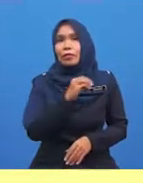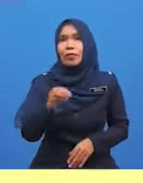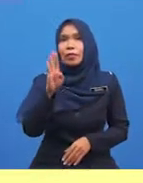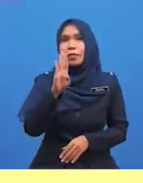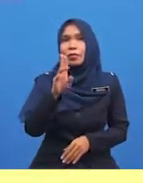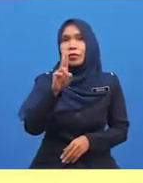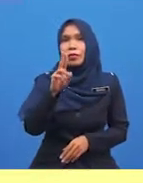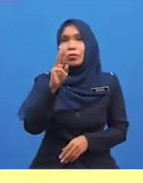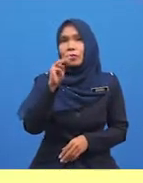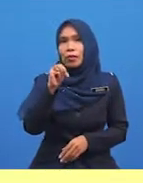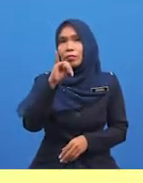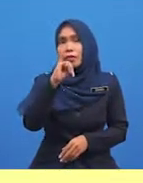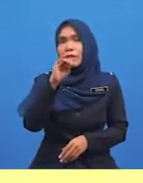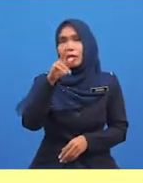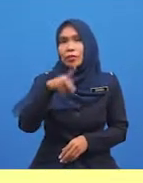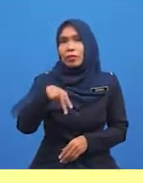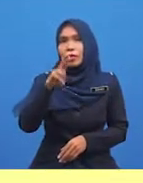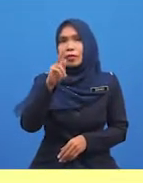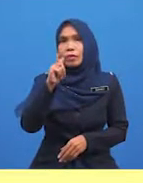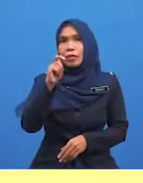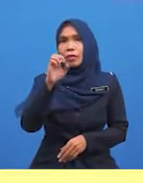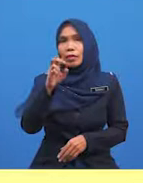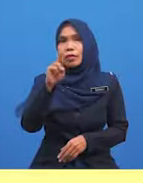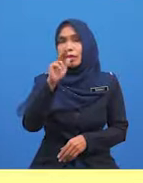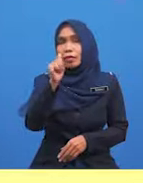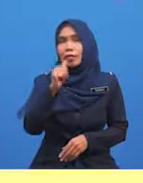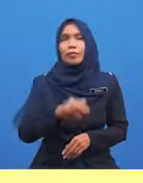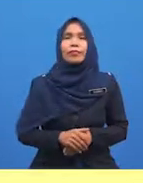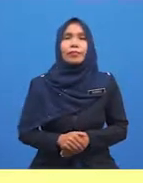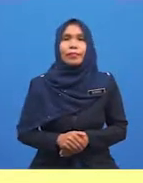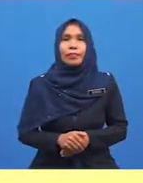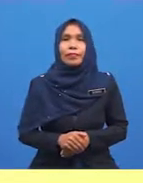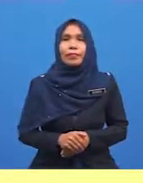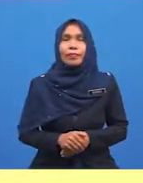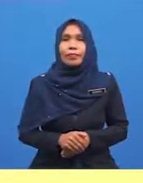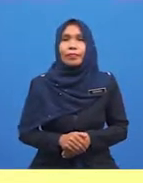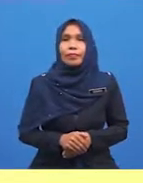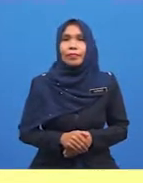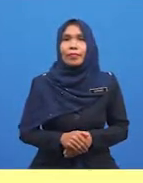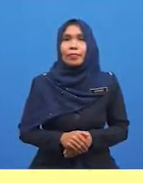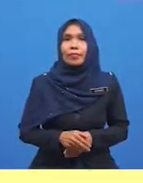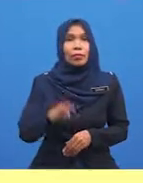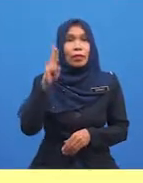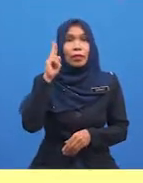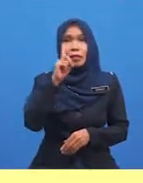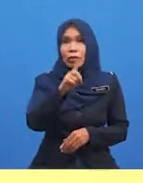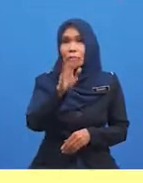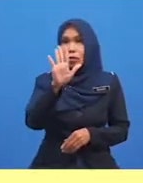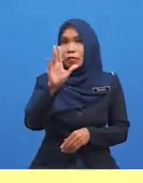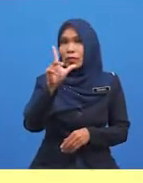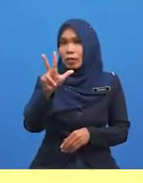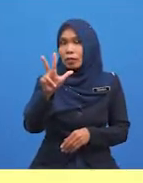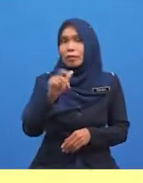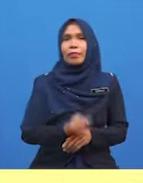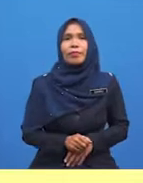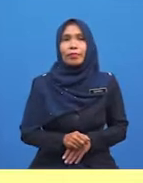termaktub dalam Perlembagaan Persekutuan. Antara kandungan perkara 153 ialah keistimewaan orang